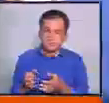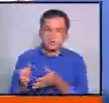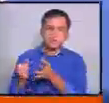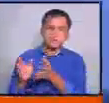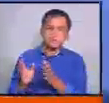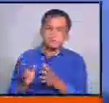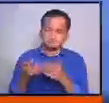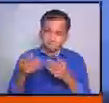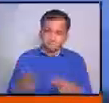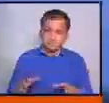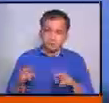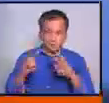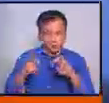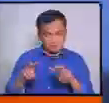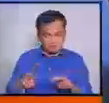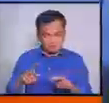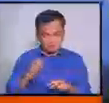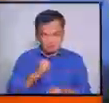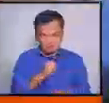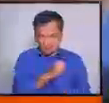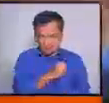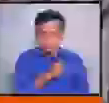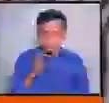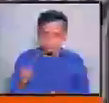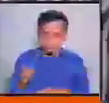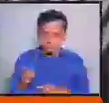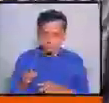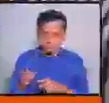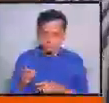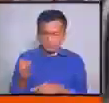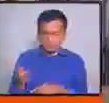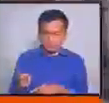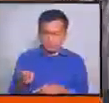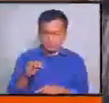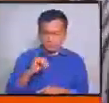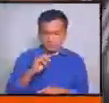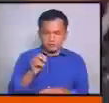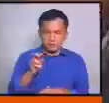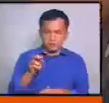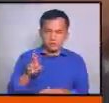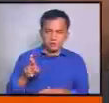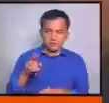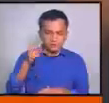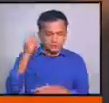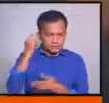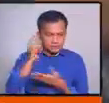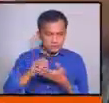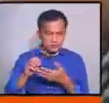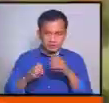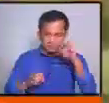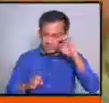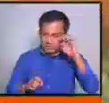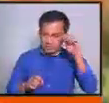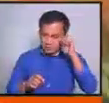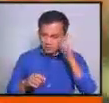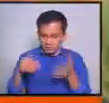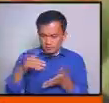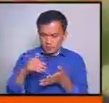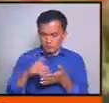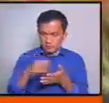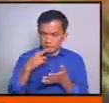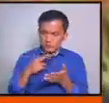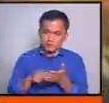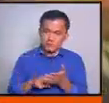daw niyang matapos ang investigasyon ng Senado at saka niya aatasan si Interior Secretary Eduardo Anyo na pag-aralan na magiging